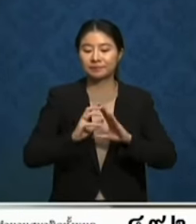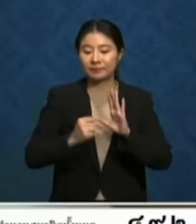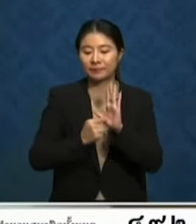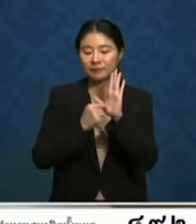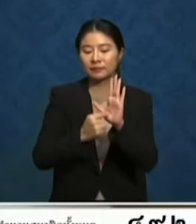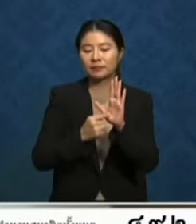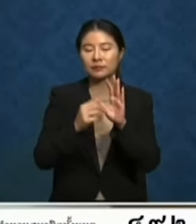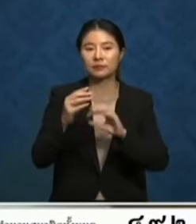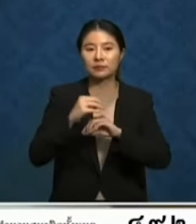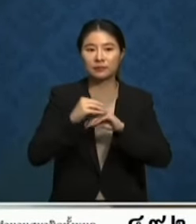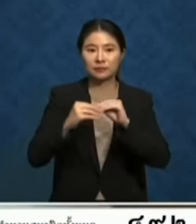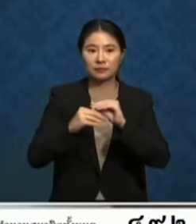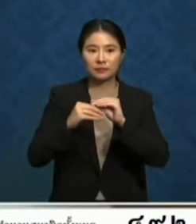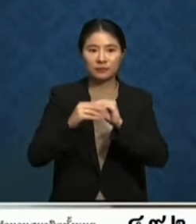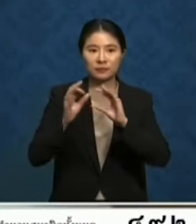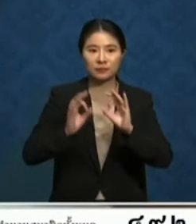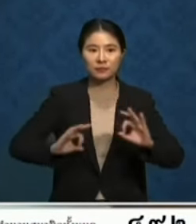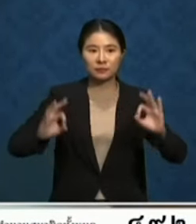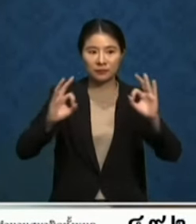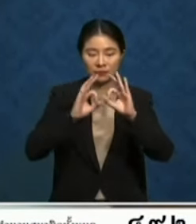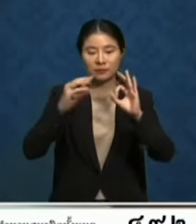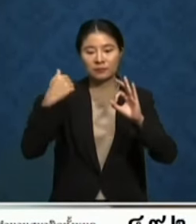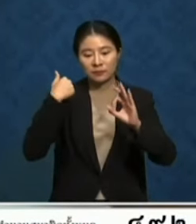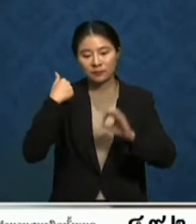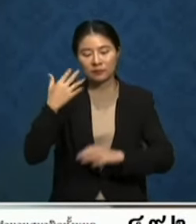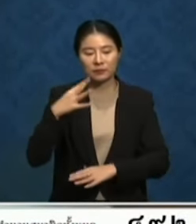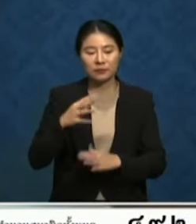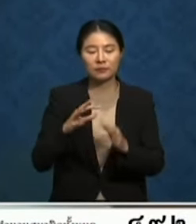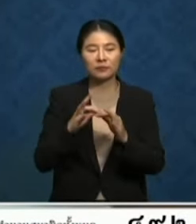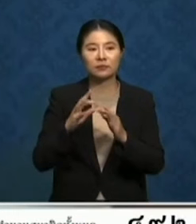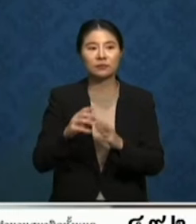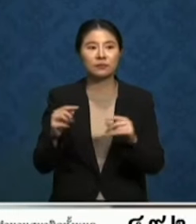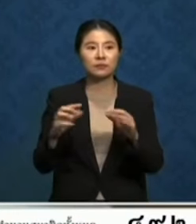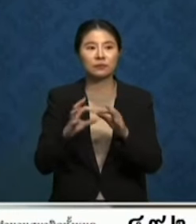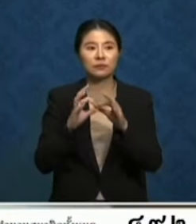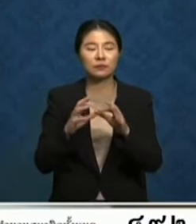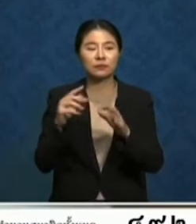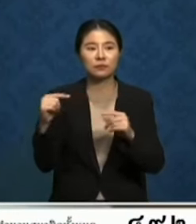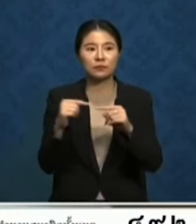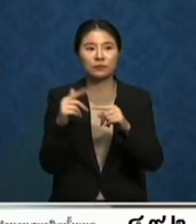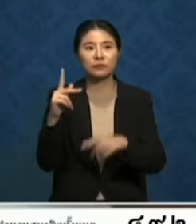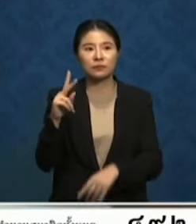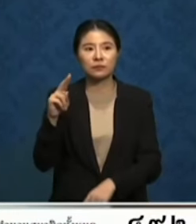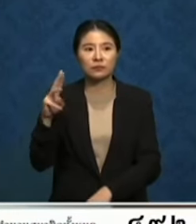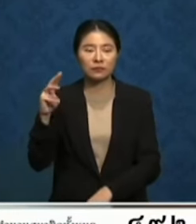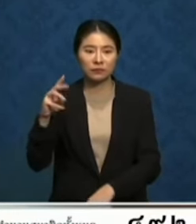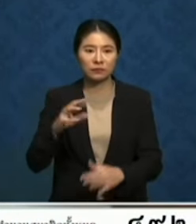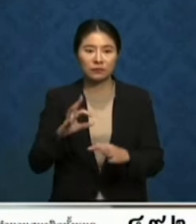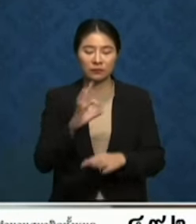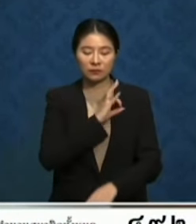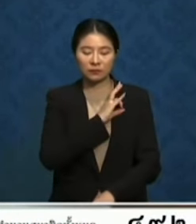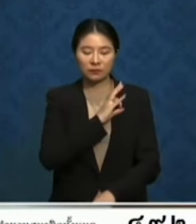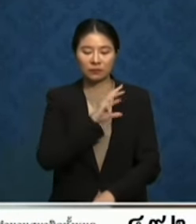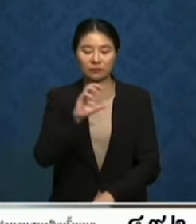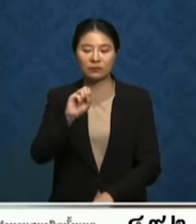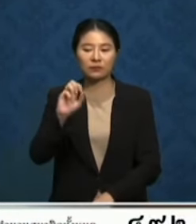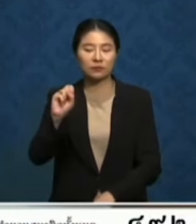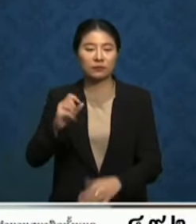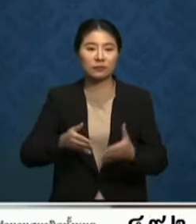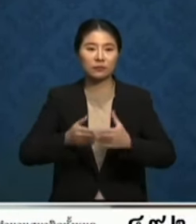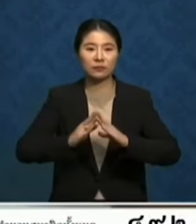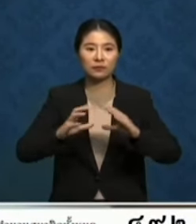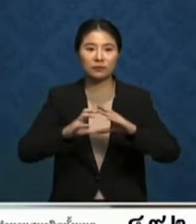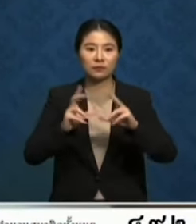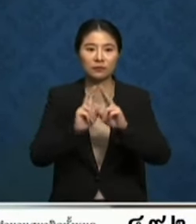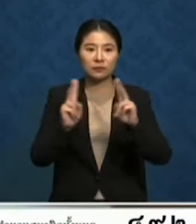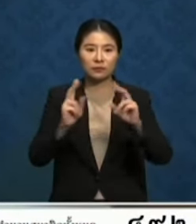การให้สำนักงบประมาณได้พิจารณาผ่านครม.แล้วก็มาให้พวกเราเนี่ยฮะในฐานะสมาชิกสภาผู้แทนราษฎรมาตั้งกรรมาธิการงบประม